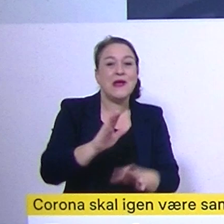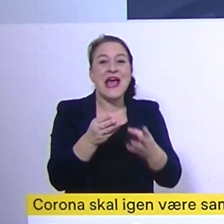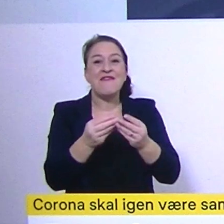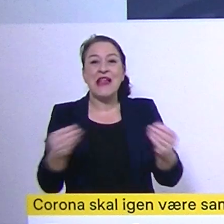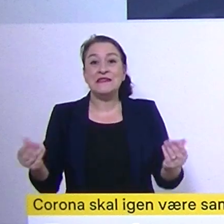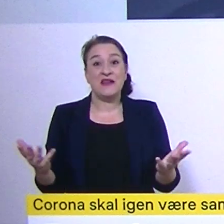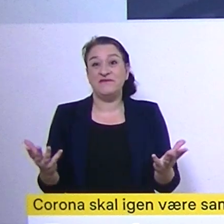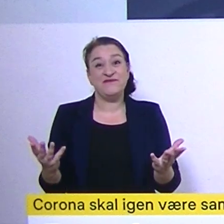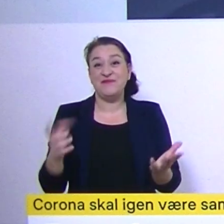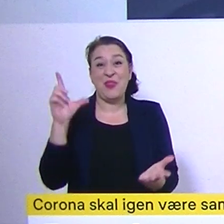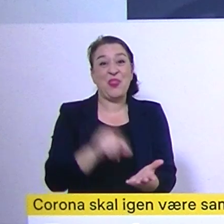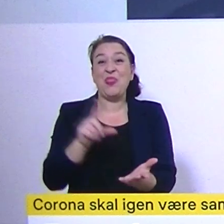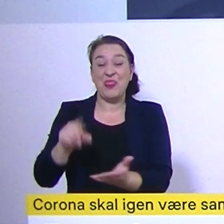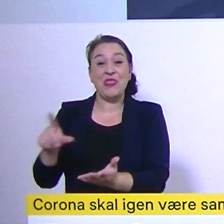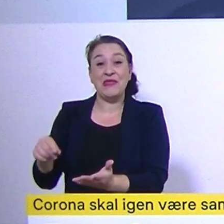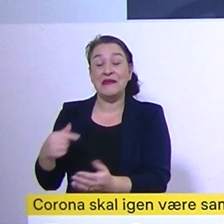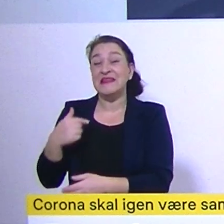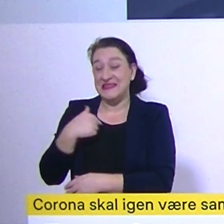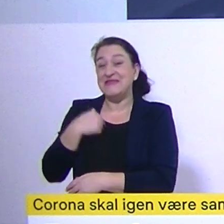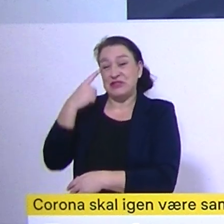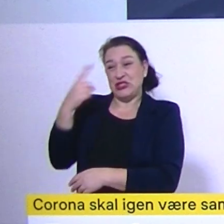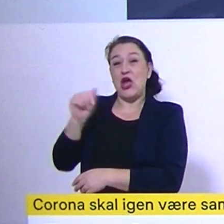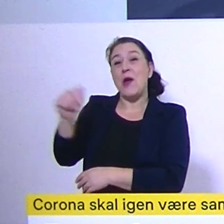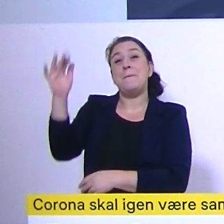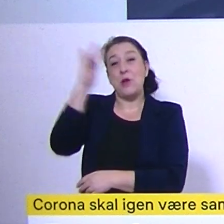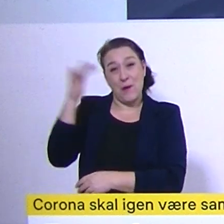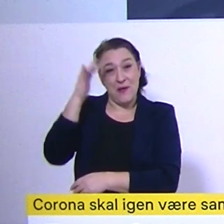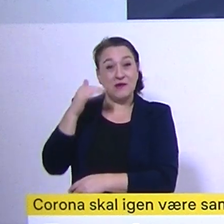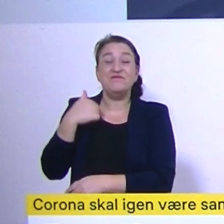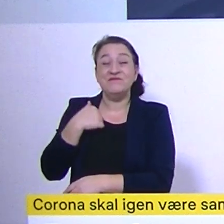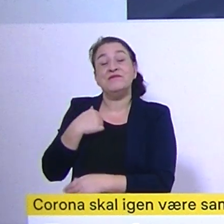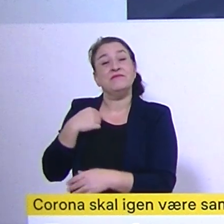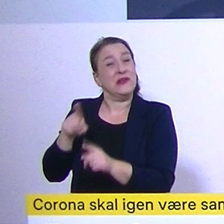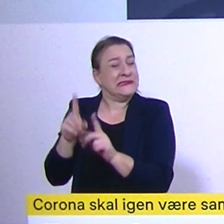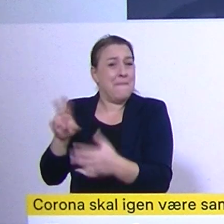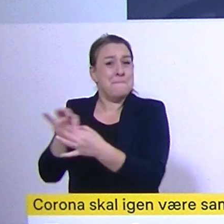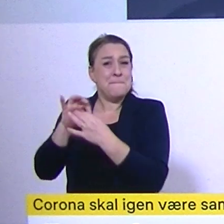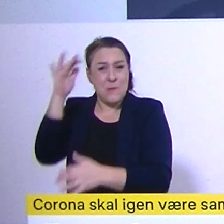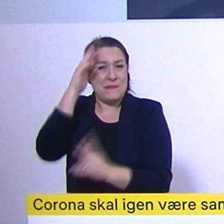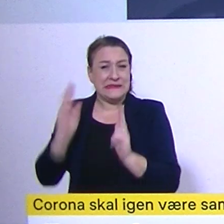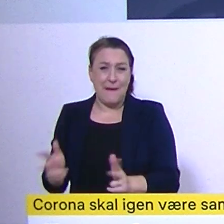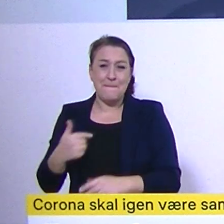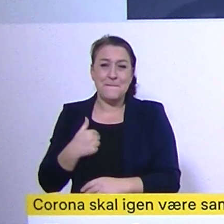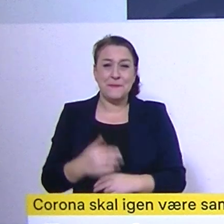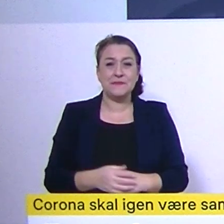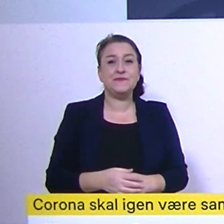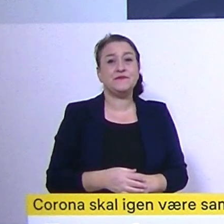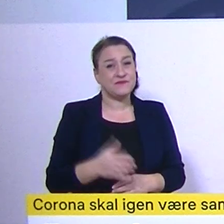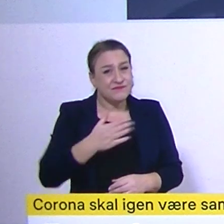Jeg kender godt jeres bekymringer, og jeg deler dem. Hvordan rekrutterer vi flere dygtige unge til